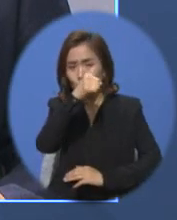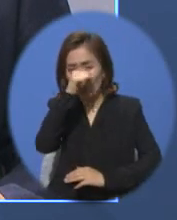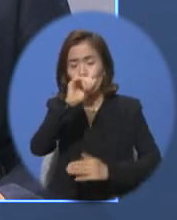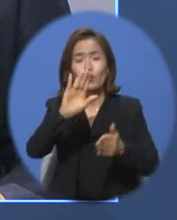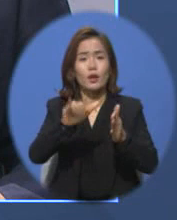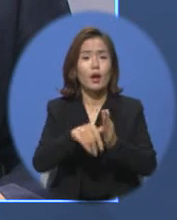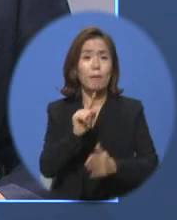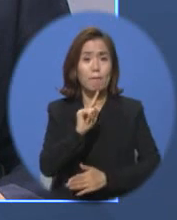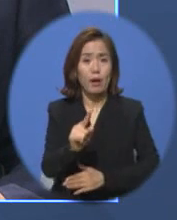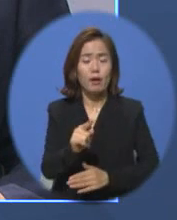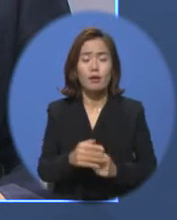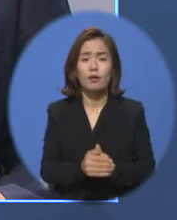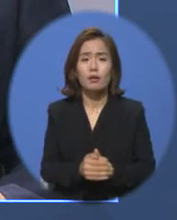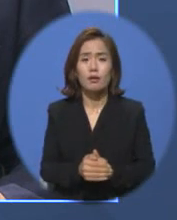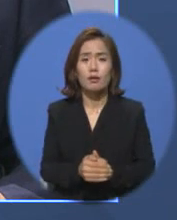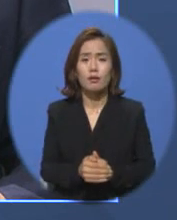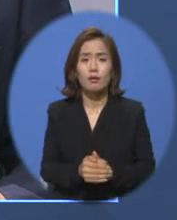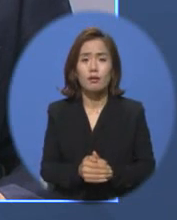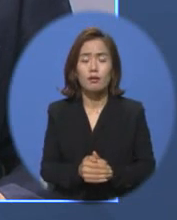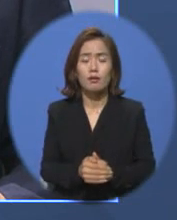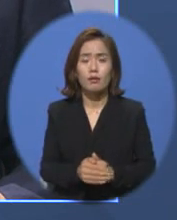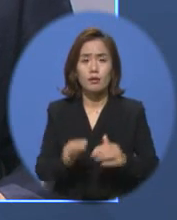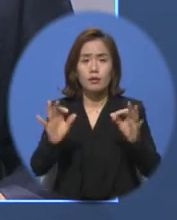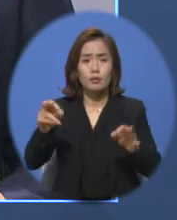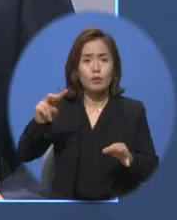을 검찰개혁을이룰기회라고언급한것에대해김경진의원은